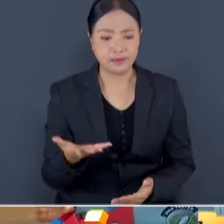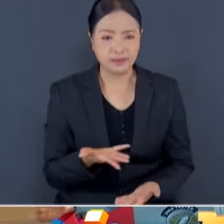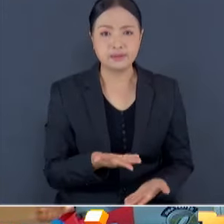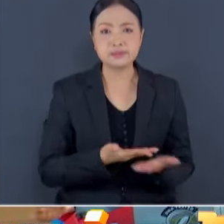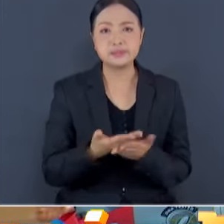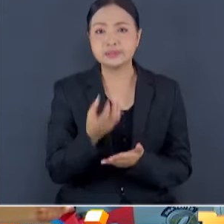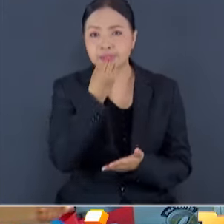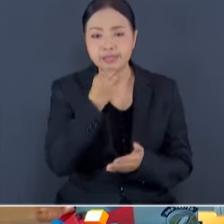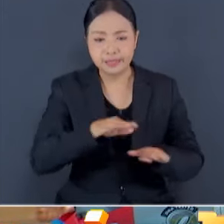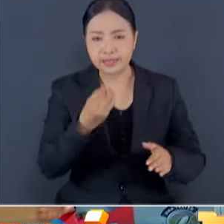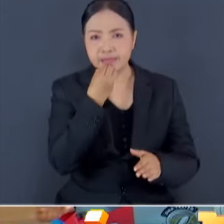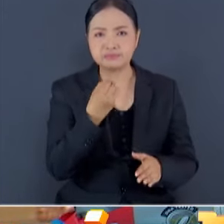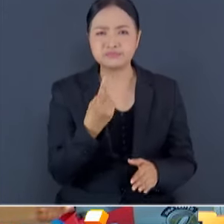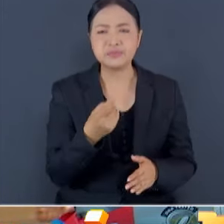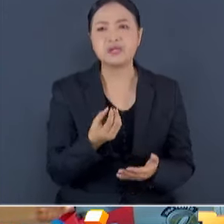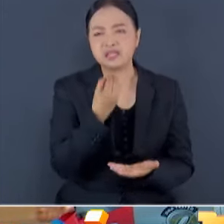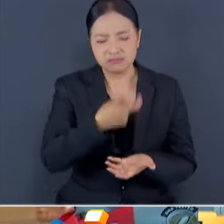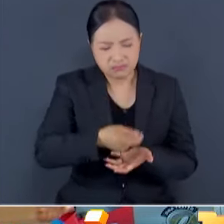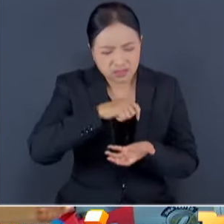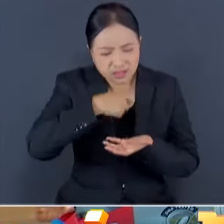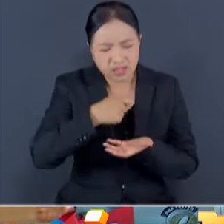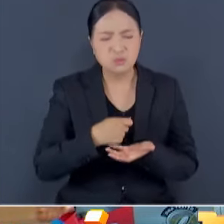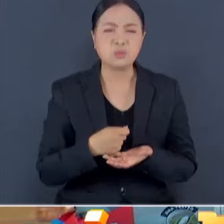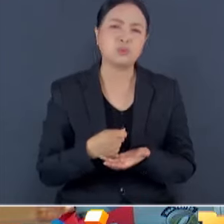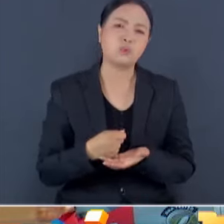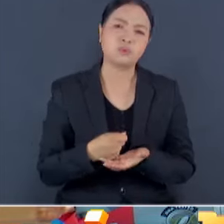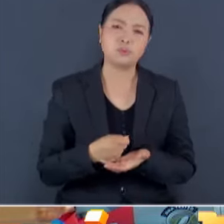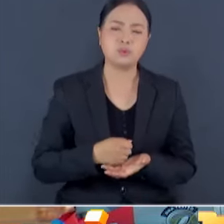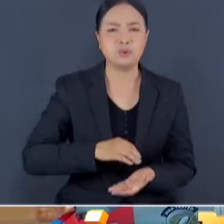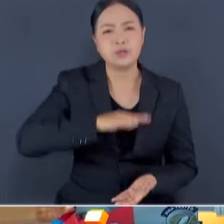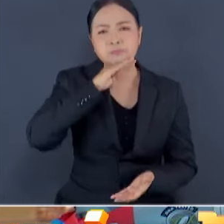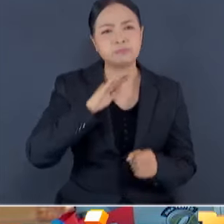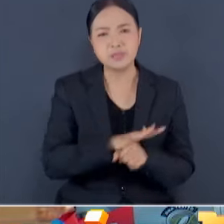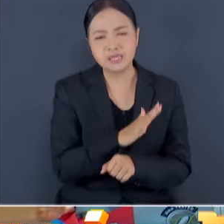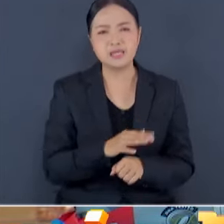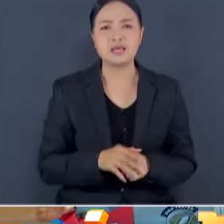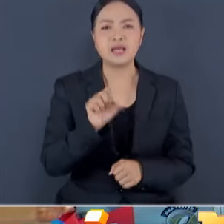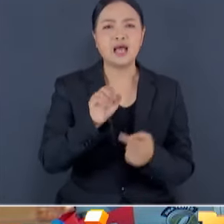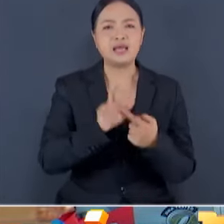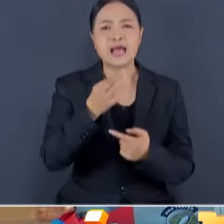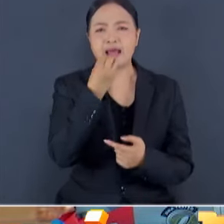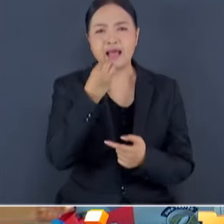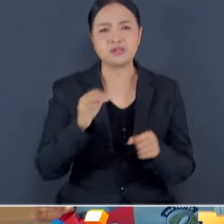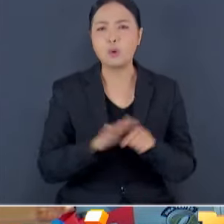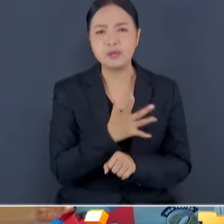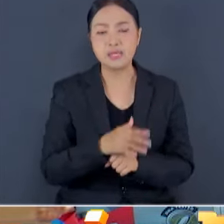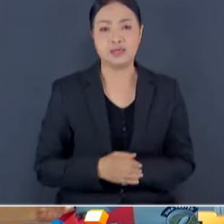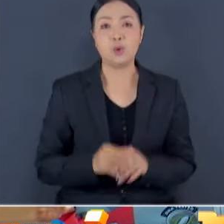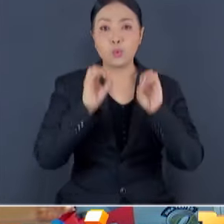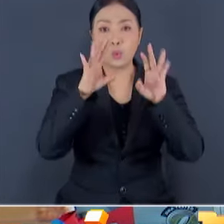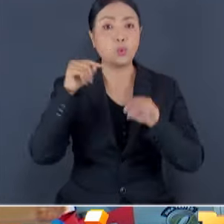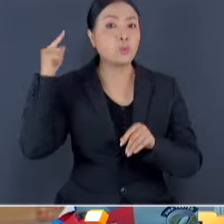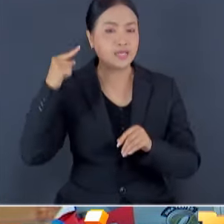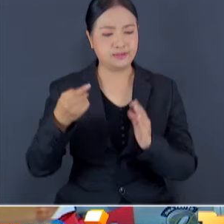อะไรต่างๆสุดท้ายมันจะทำให้เด็กเนี่ยทานอาหารเนี่ยไม่ครบถ้วนไม่เต็มสารอาหารล่าสุดที่หนองคายฮะครูสาวที่จังหวัดหนองคายไป